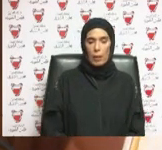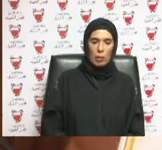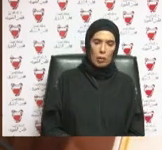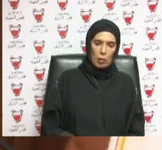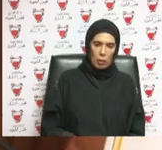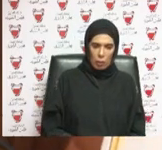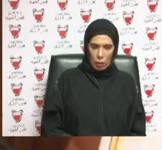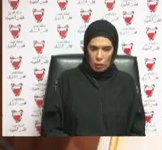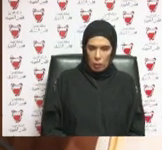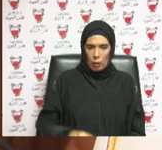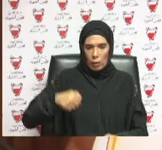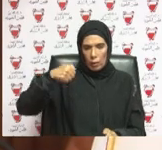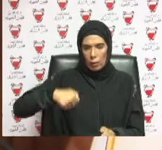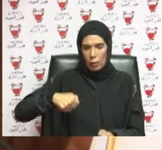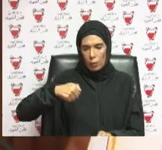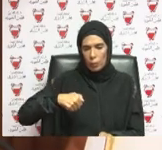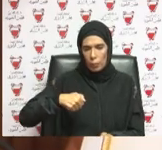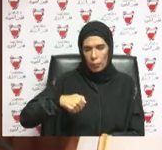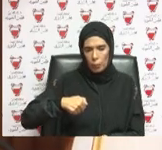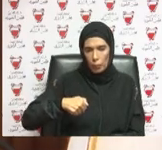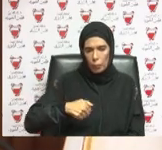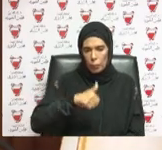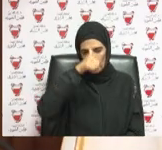أعزي جلالة الملك على هذا المصاب الجلل،